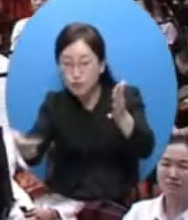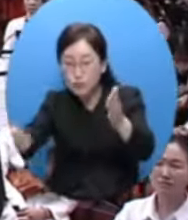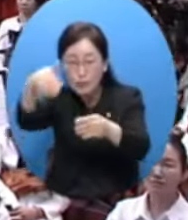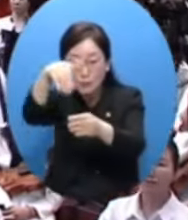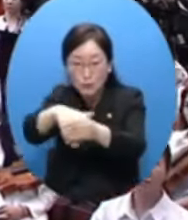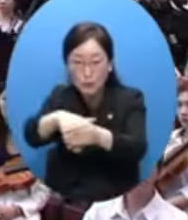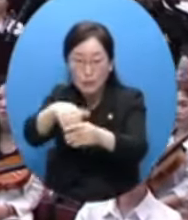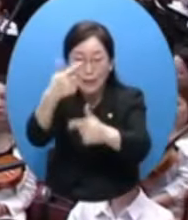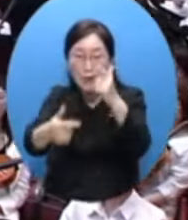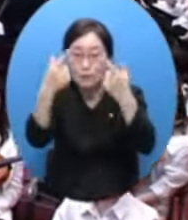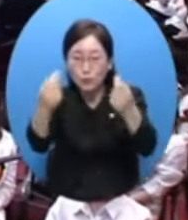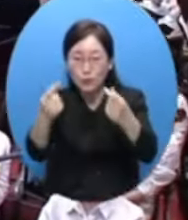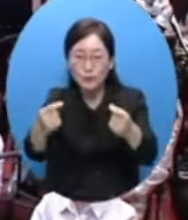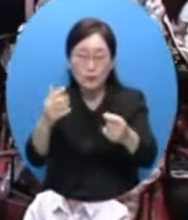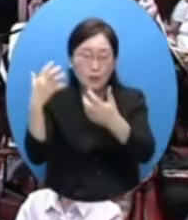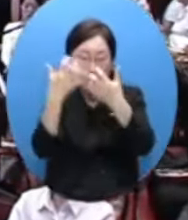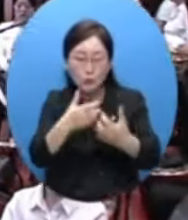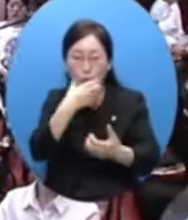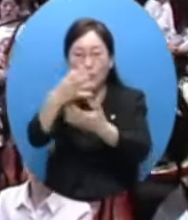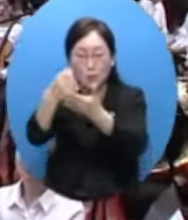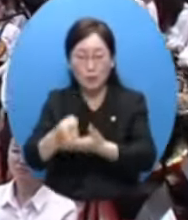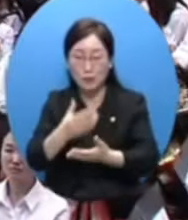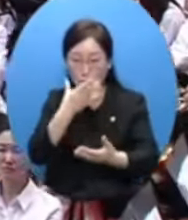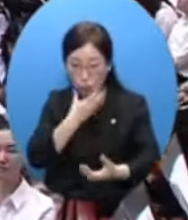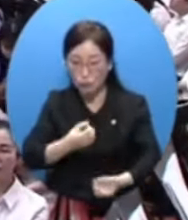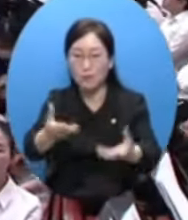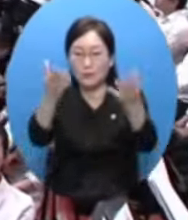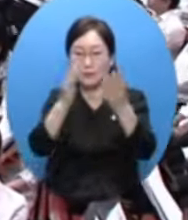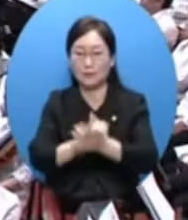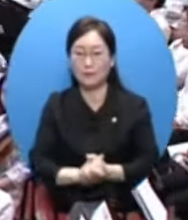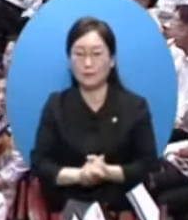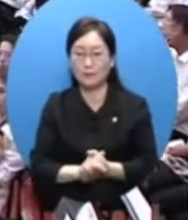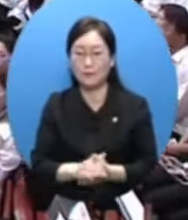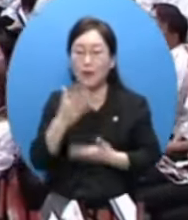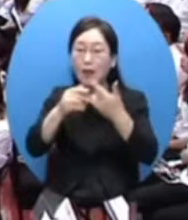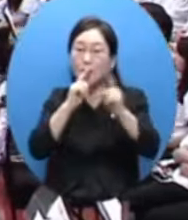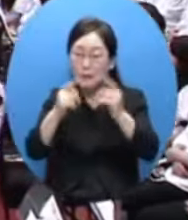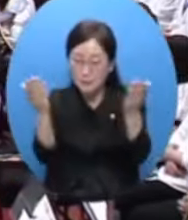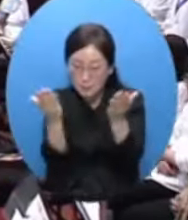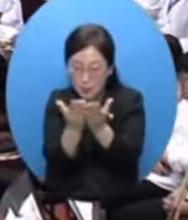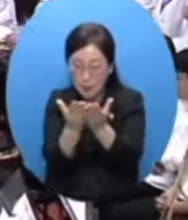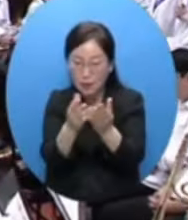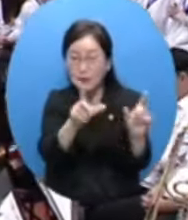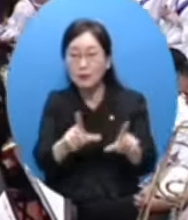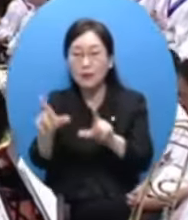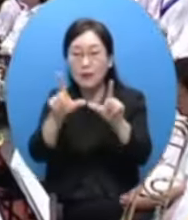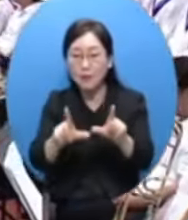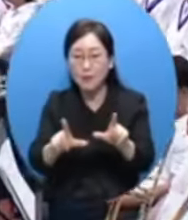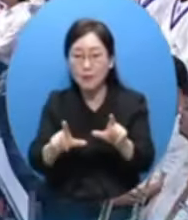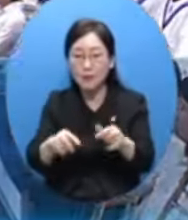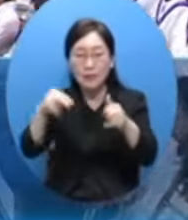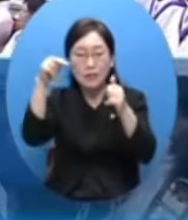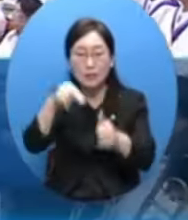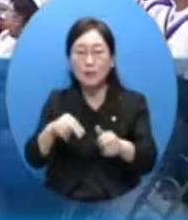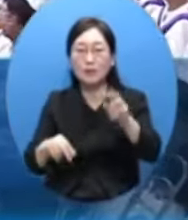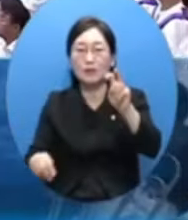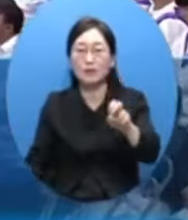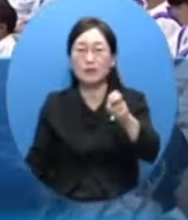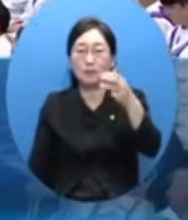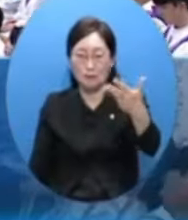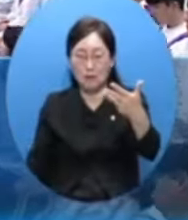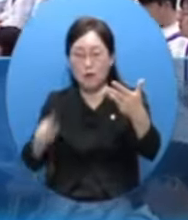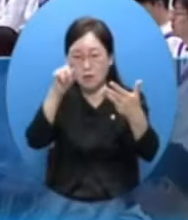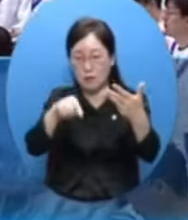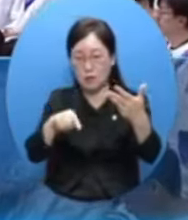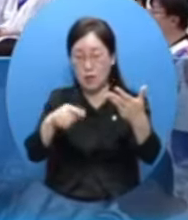열매를 맺는 복을 받게 되기를 주님의 이름으로 축원합니다. 말씀대로 살아가면 신명기 28장의 축복이 우리에게 임하게 되는